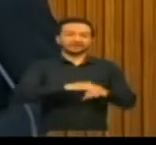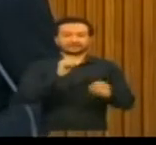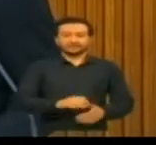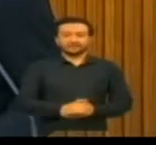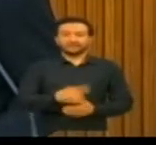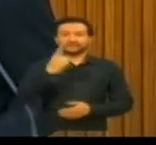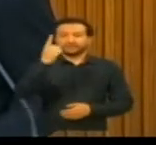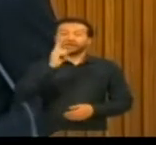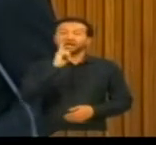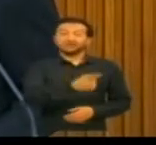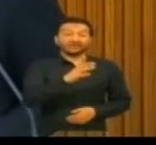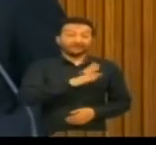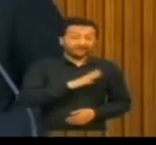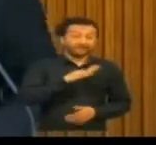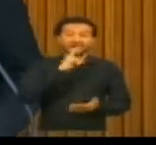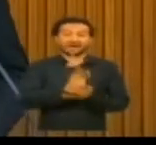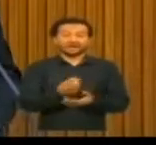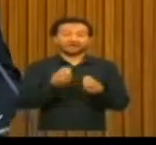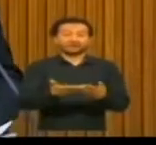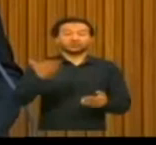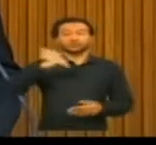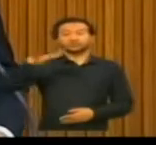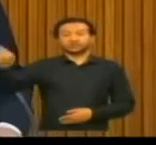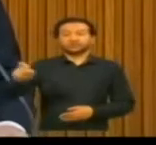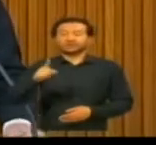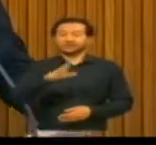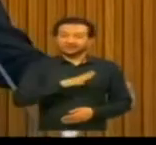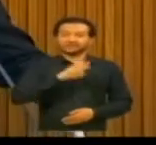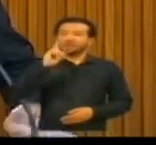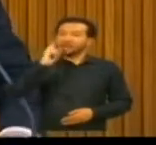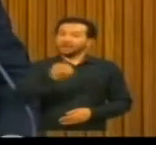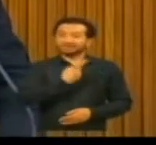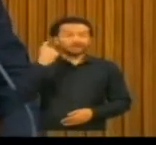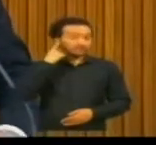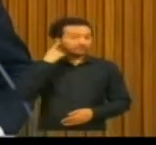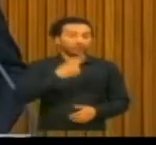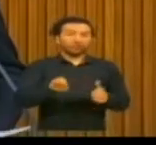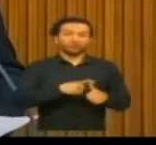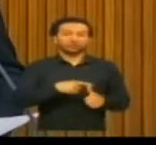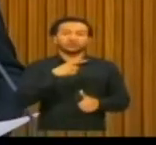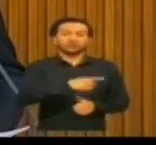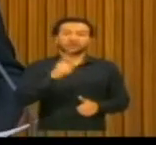Bir talimatınız var mı karardan önce diye sorarlar. Varsa bir talimatınız, önce